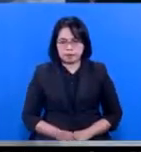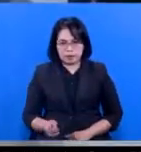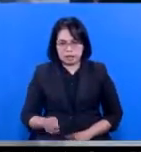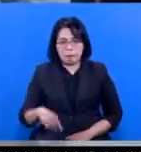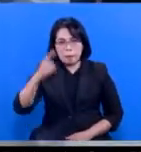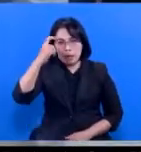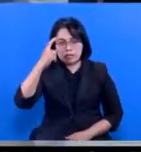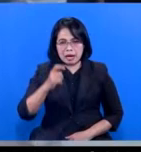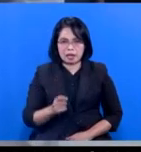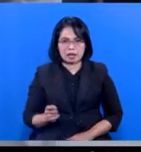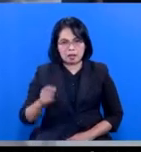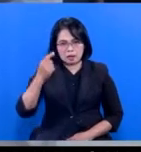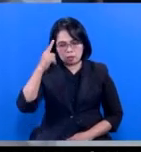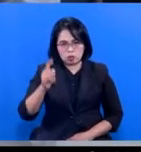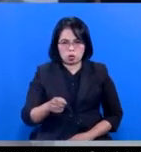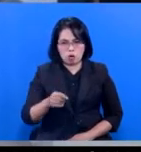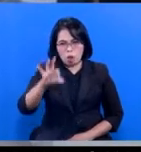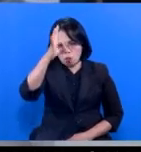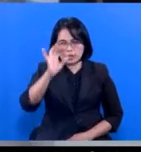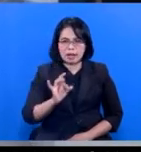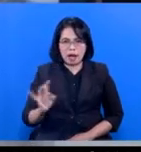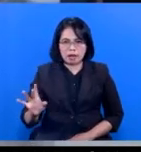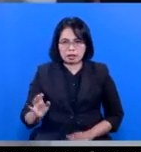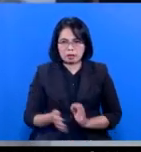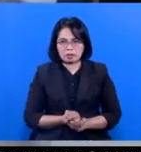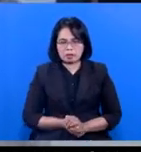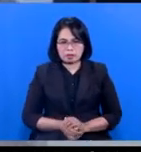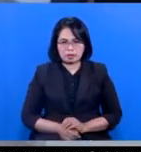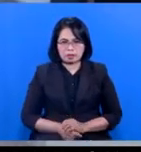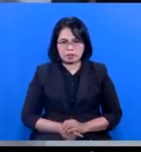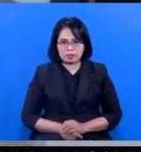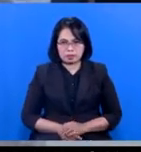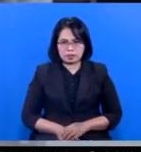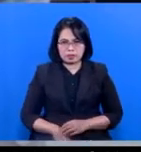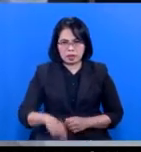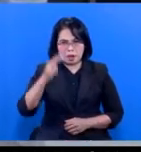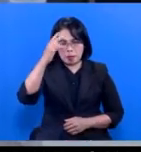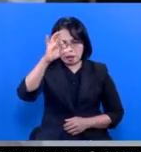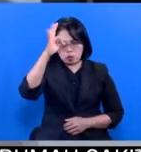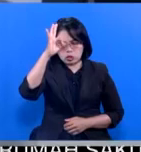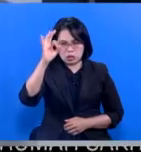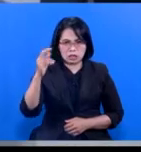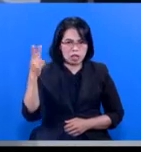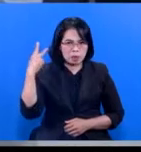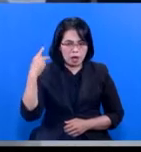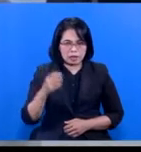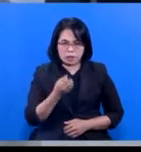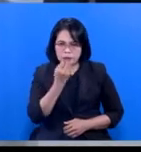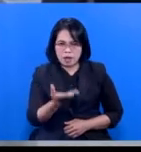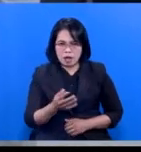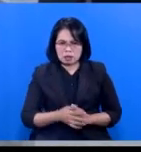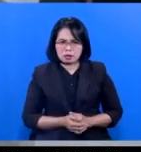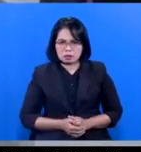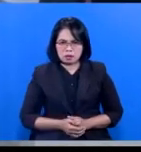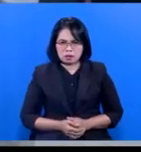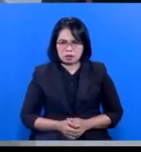apa? Bagi anggota yang menyalahgunakan narkoba, kebijakan pimpinan jelas. Pak Kapolri kemarin menyampaikan dalam commander list-nya bahwa